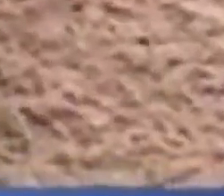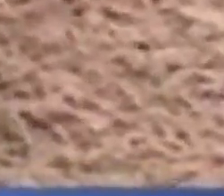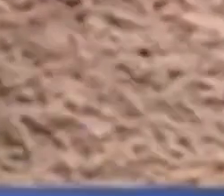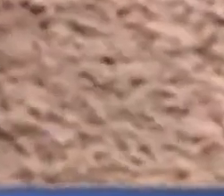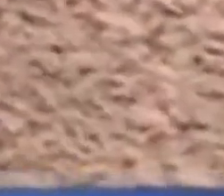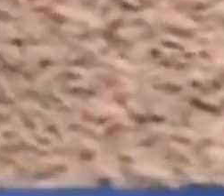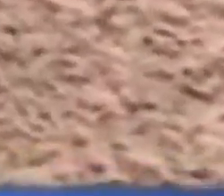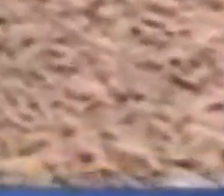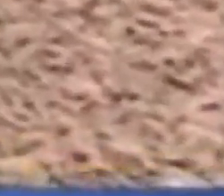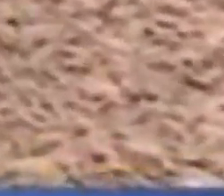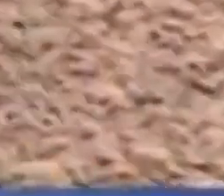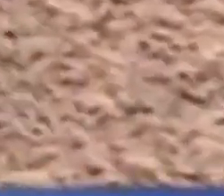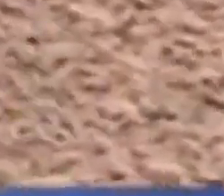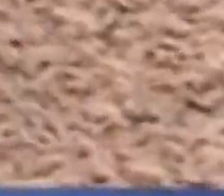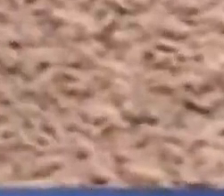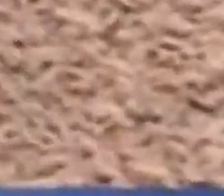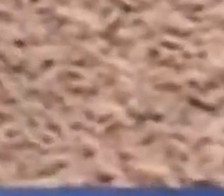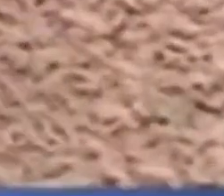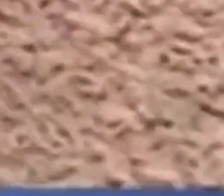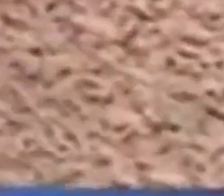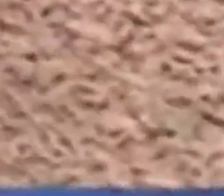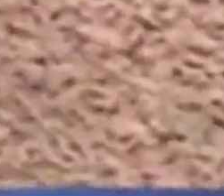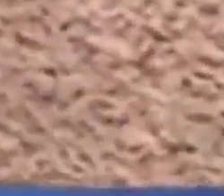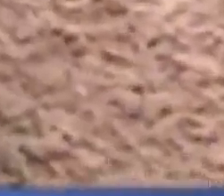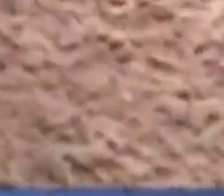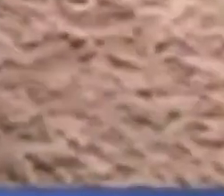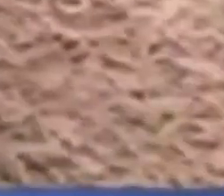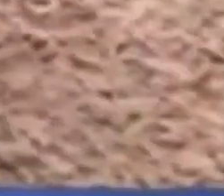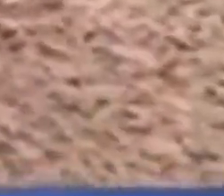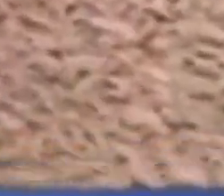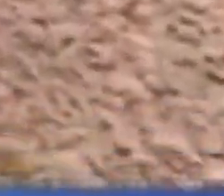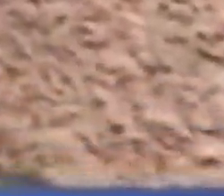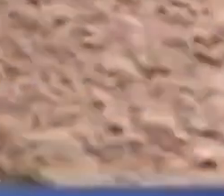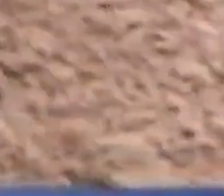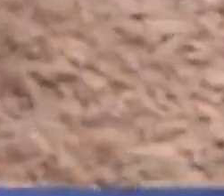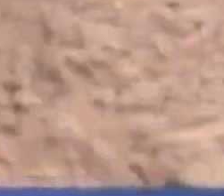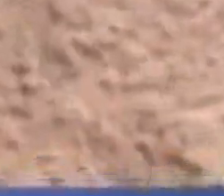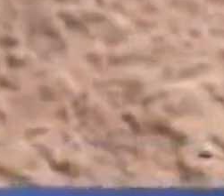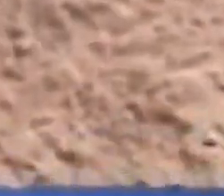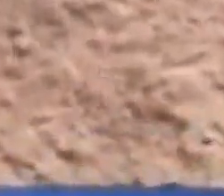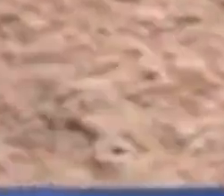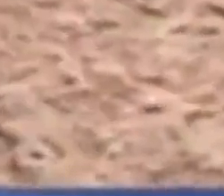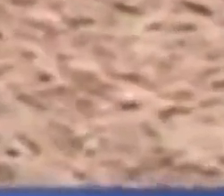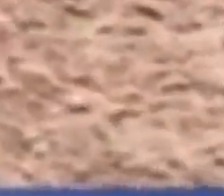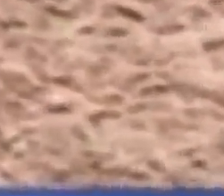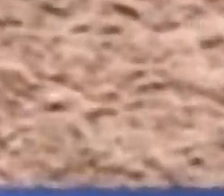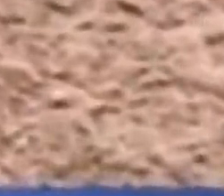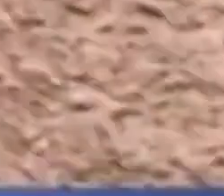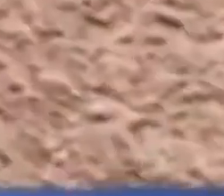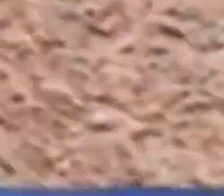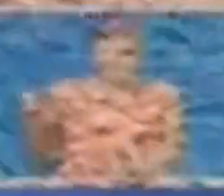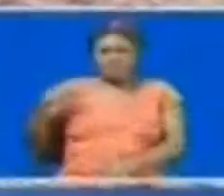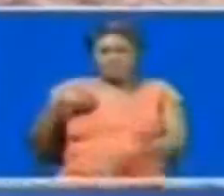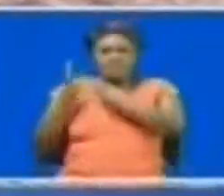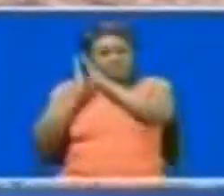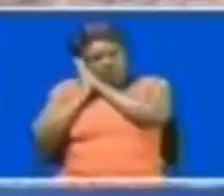Ndiala kulala mimi, kadhani hiyo madam analala kulala. Huyu madam wakibuja, najua ni yao anafanyanga kazi ya asubuhi.